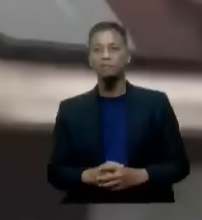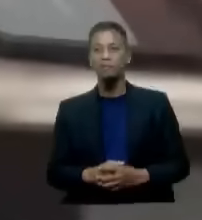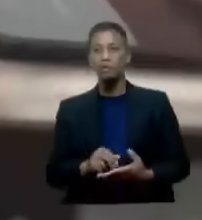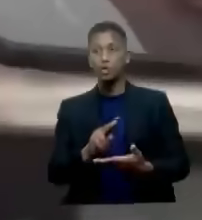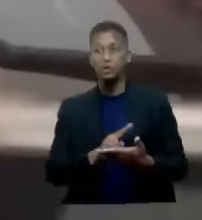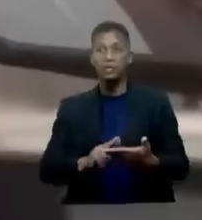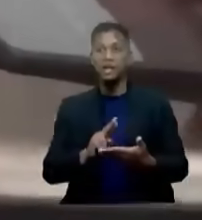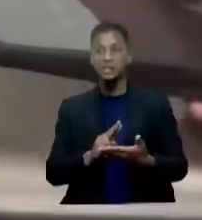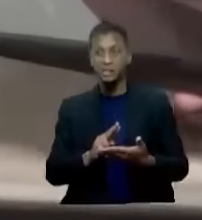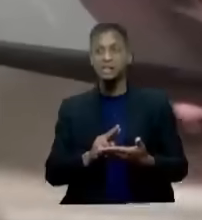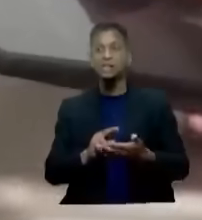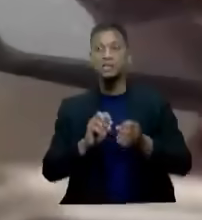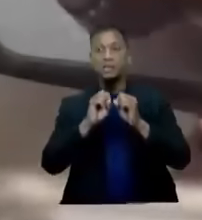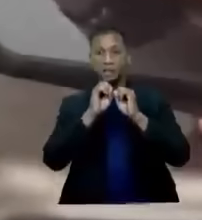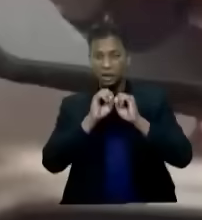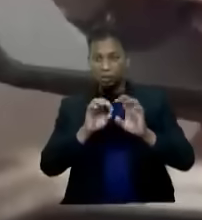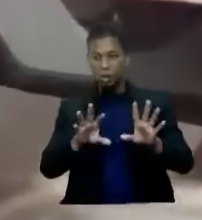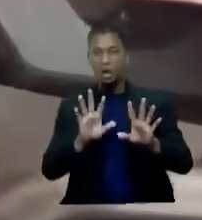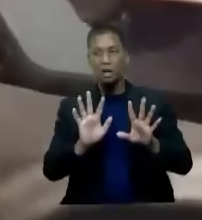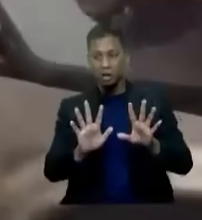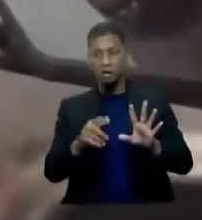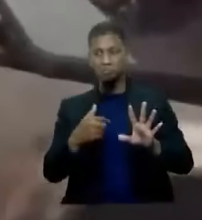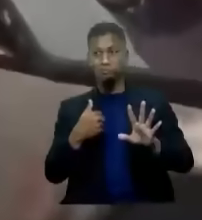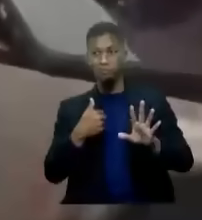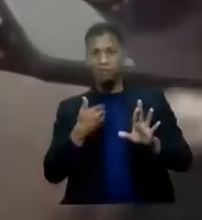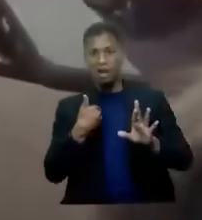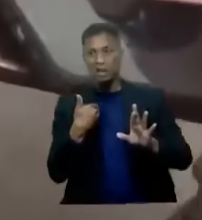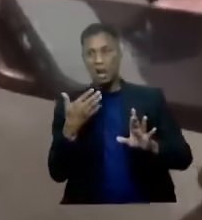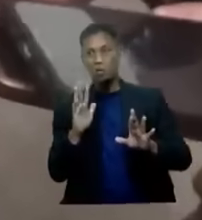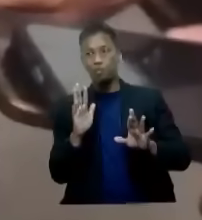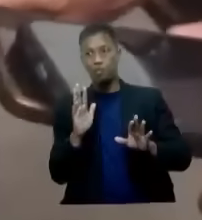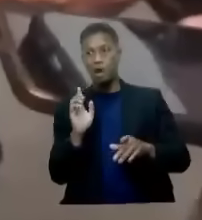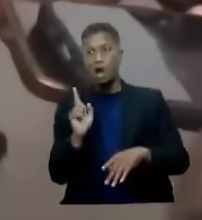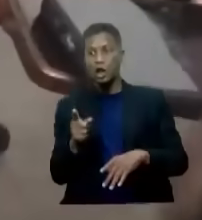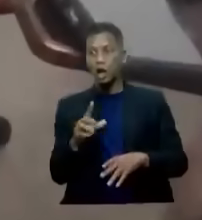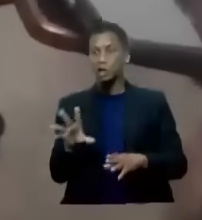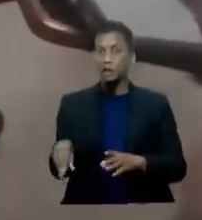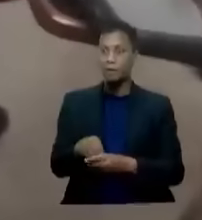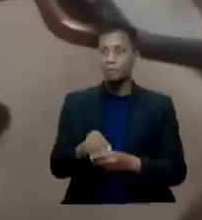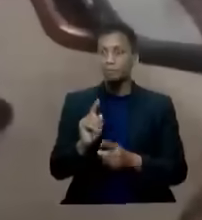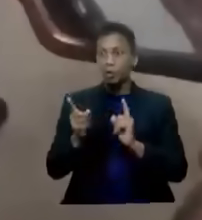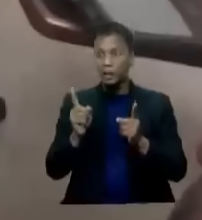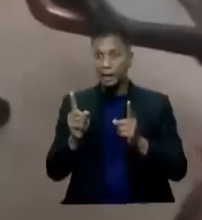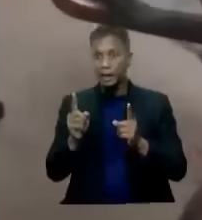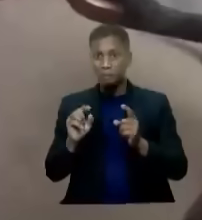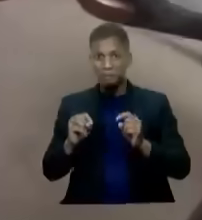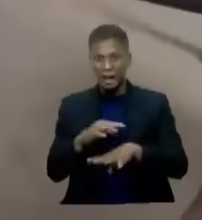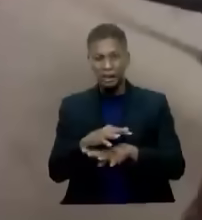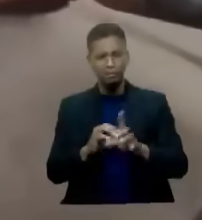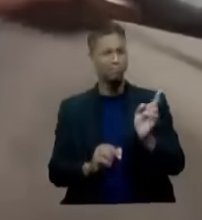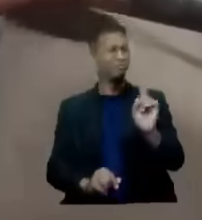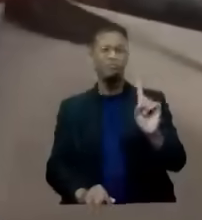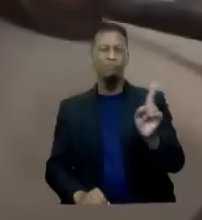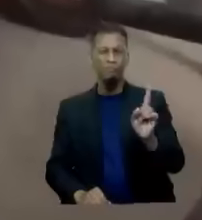Seruan moral, kami tidak melakukan tindakan-tindakan politik praktis. Seruan moral ini adalah